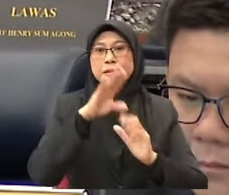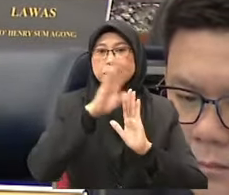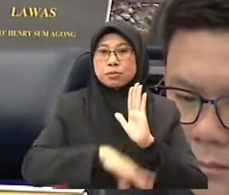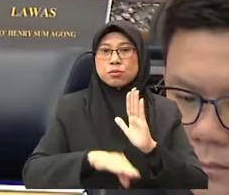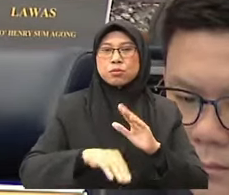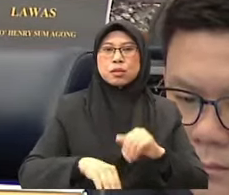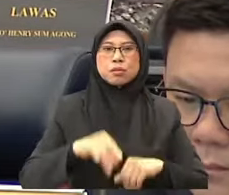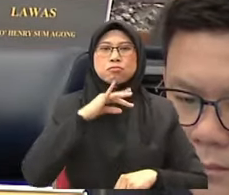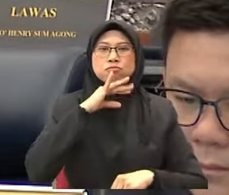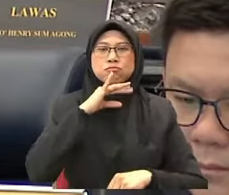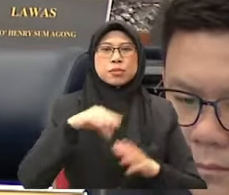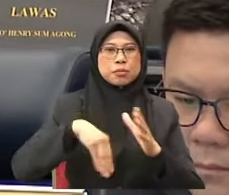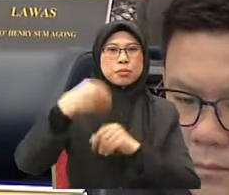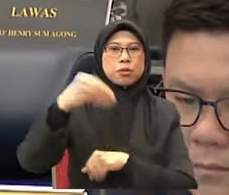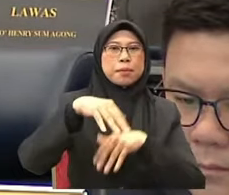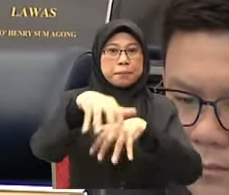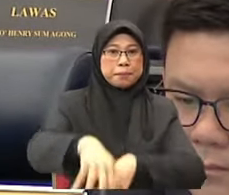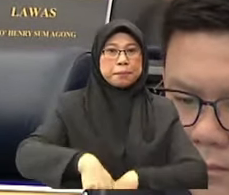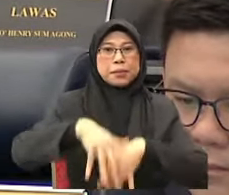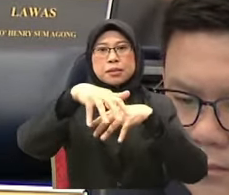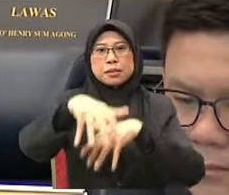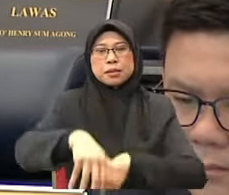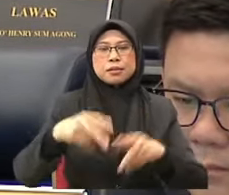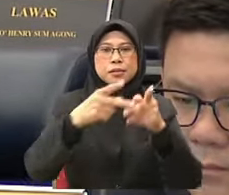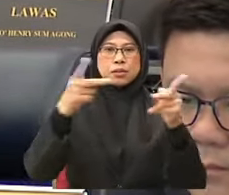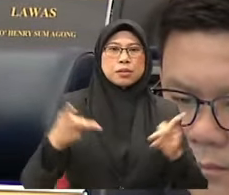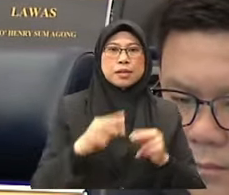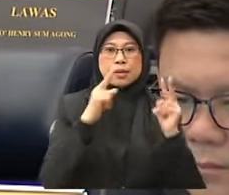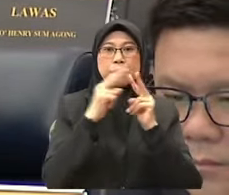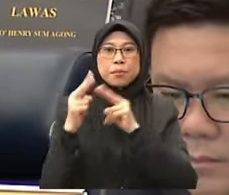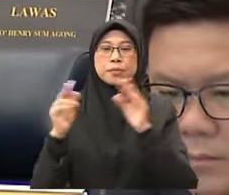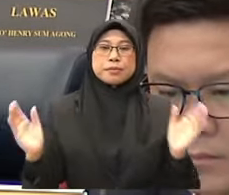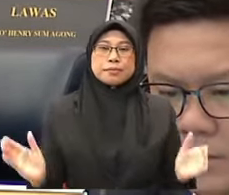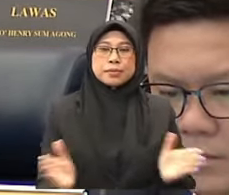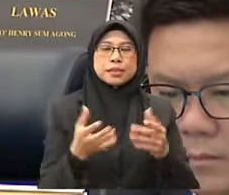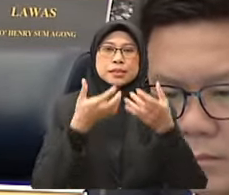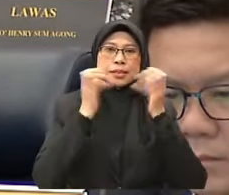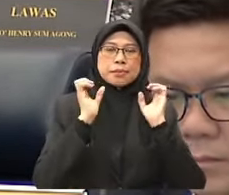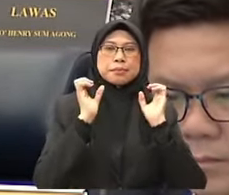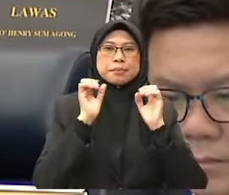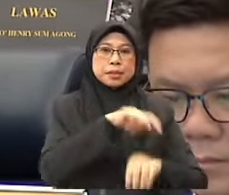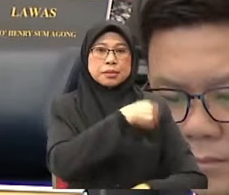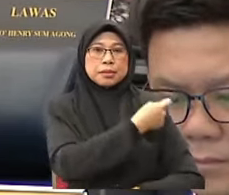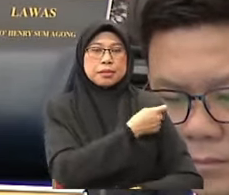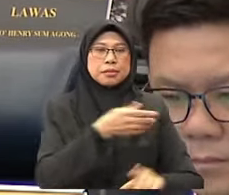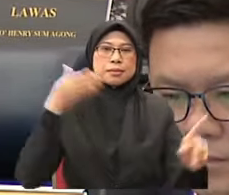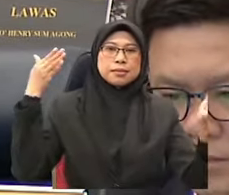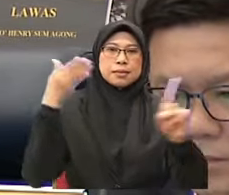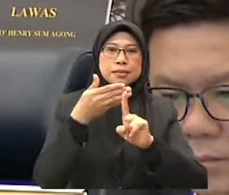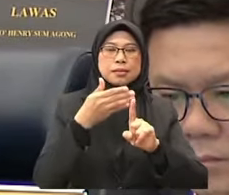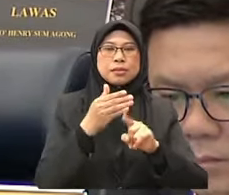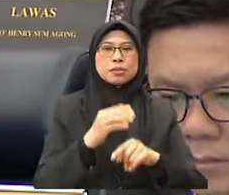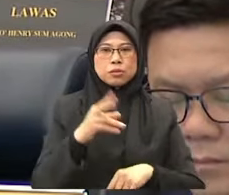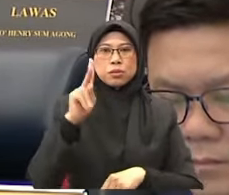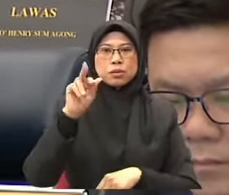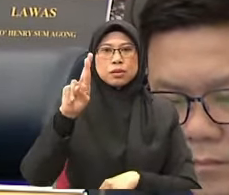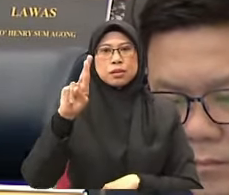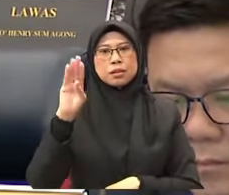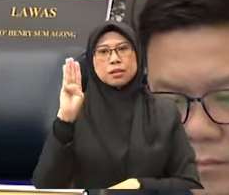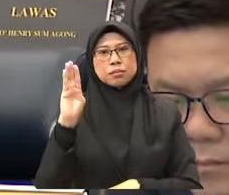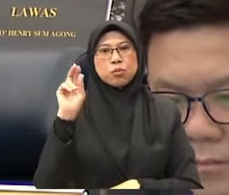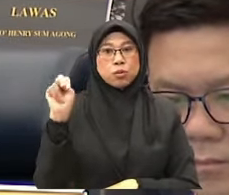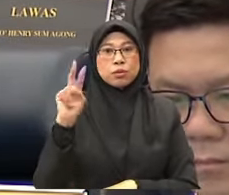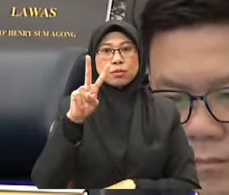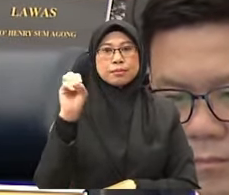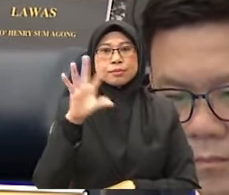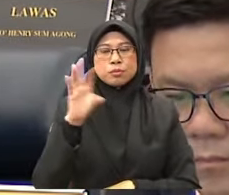mengurangkan pencemaran dalam pengeluaran pertanian dan di kawasan luar bandar dan menggalakkan kecekapan tenaga ke arah penyetualan karbon menjelang